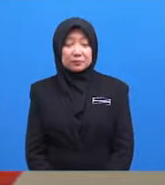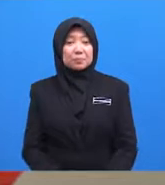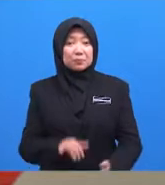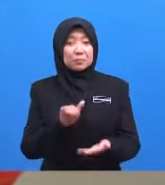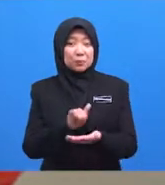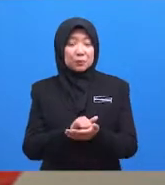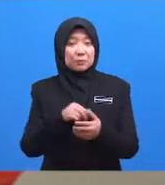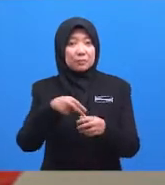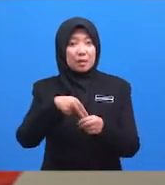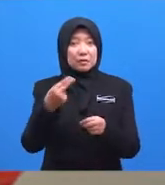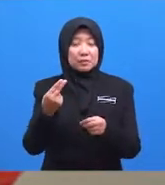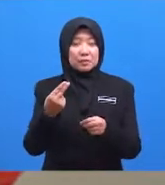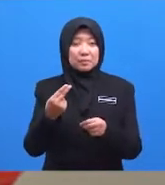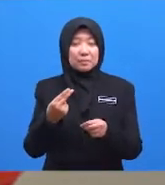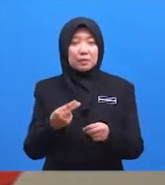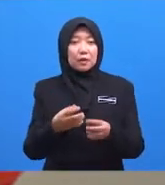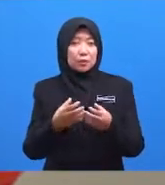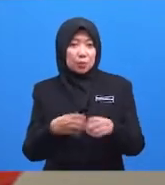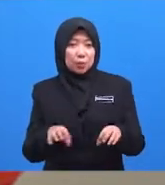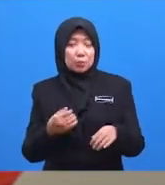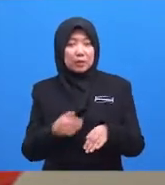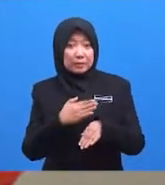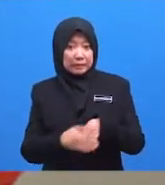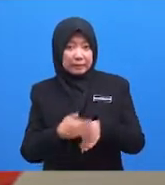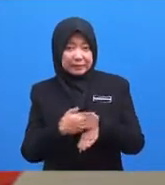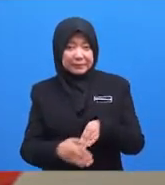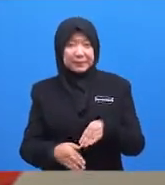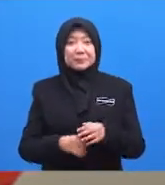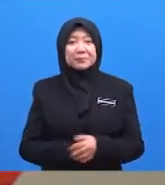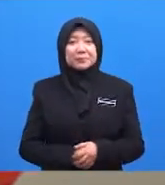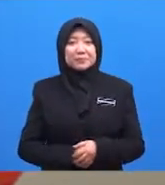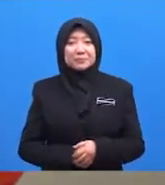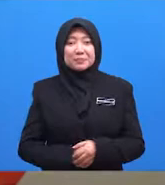Ini adalah hasilnya apabila telur sudah selesai dihiris.